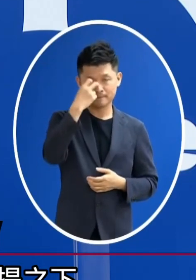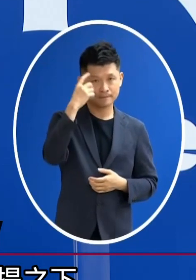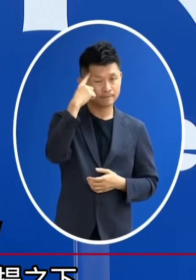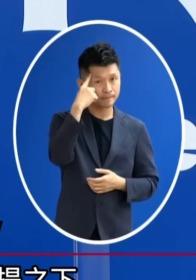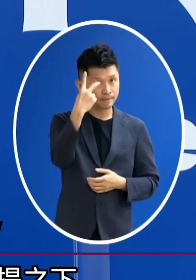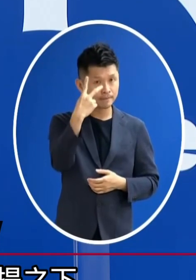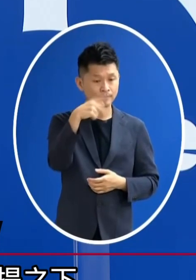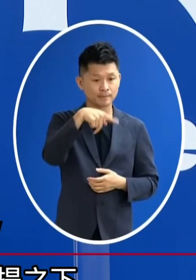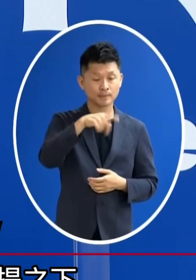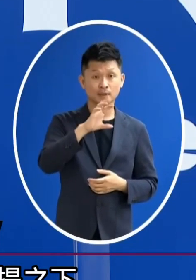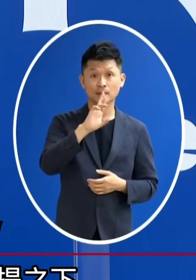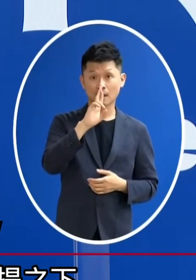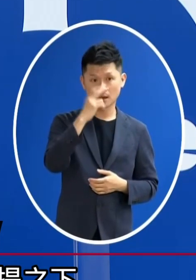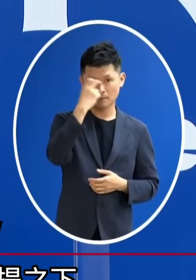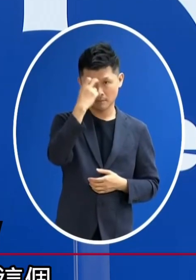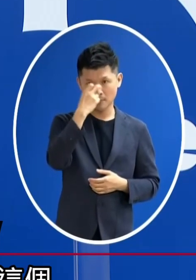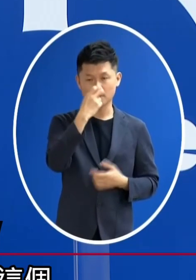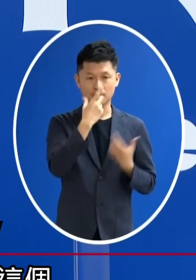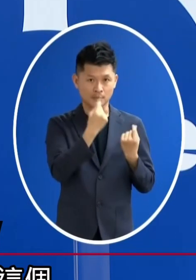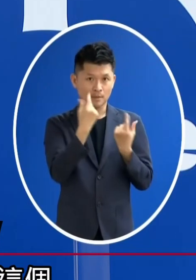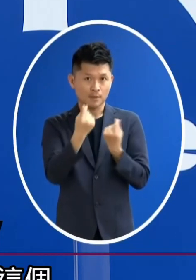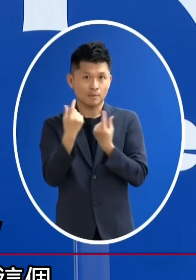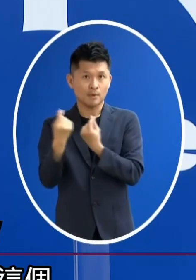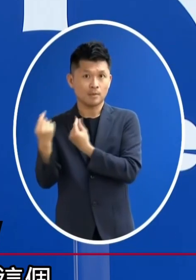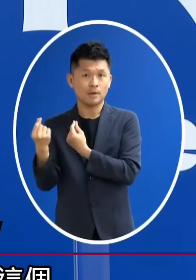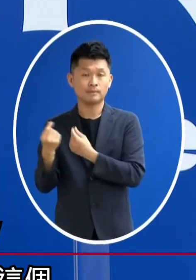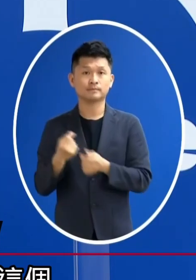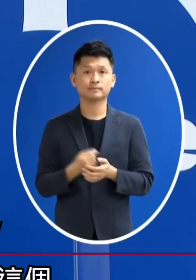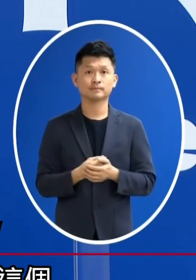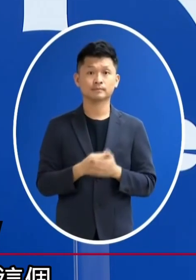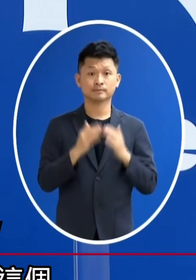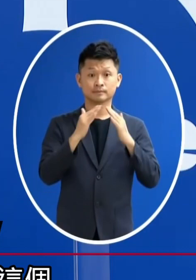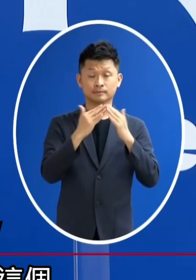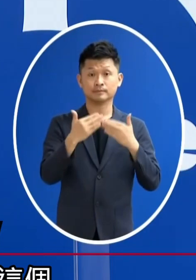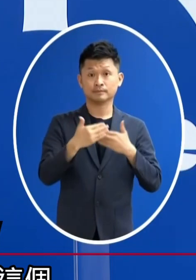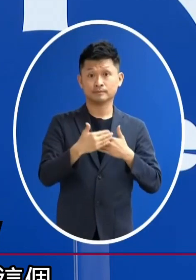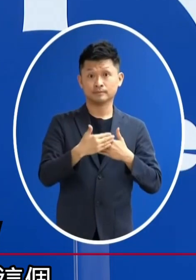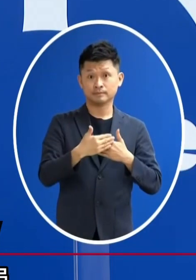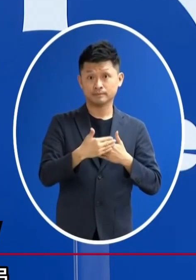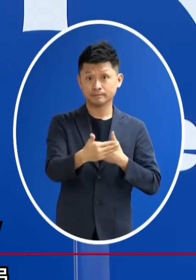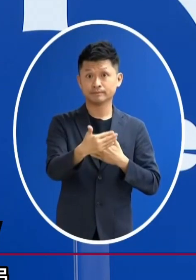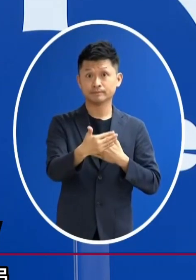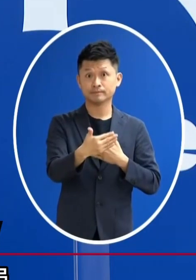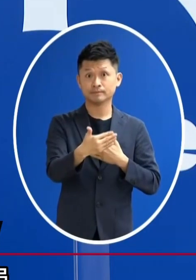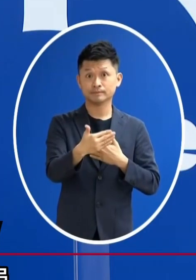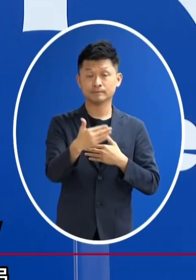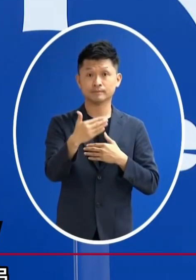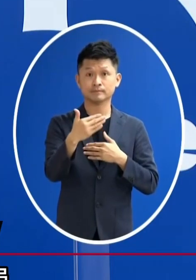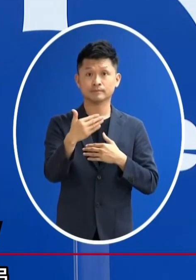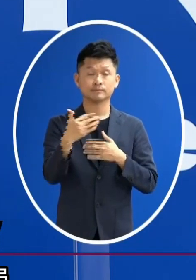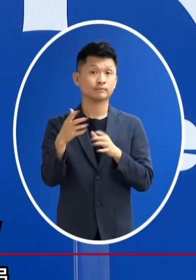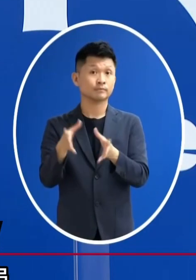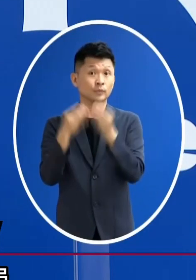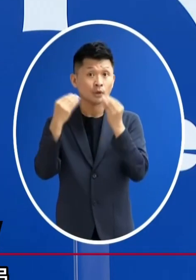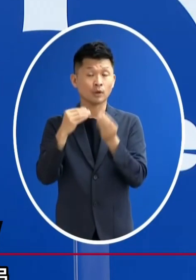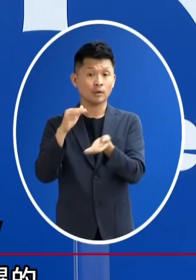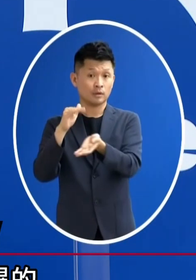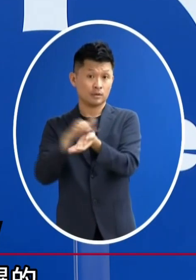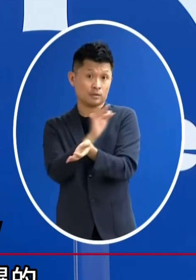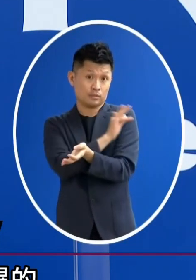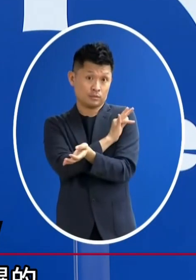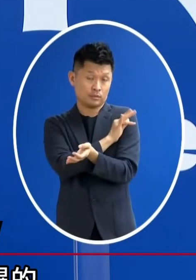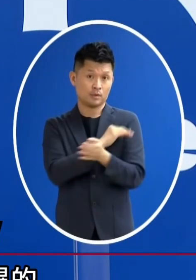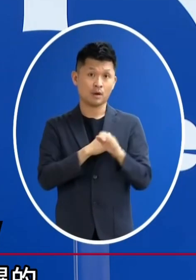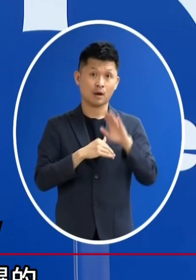做这个 PCR 的检测的前提之下呢，由这个被居家隔离当中的这个医护人员还有这个病患